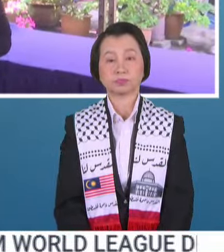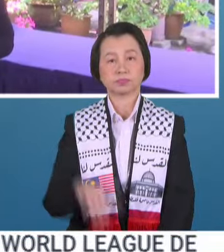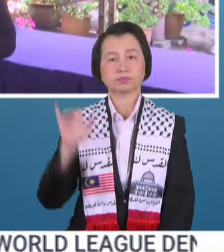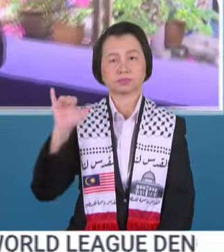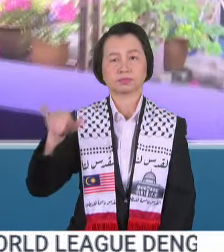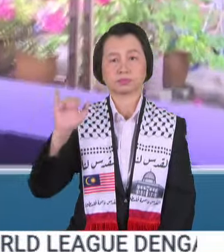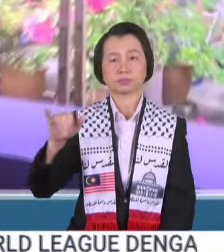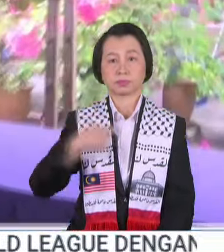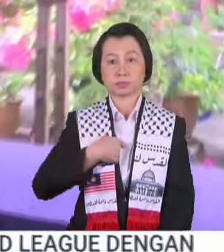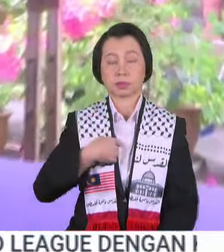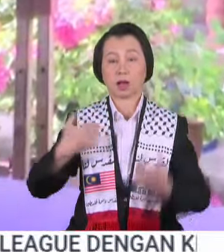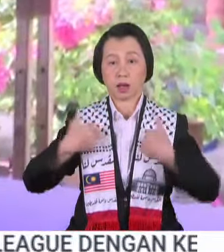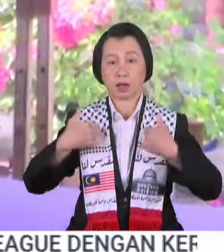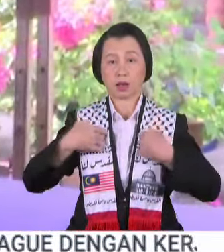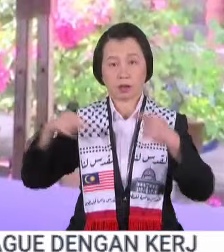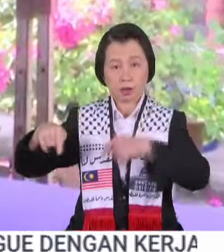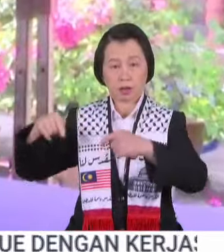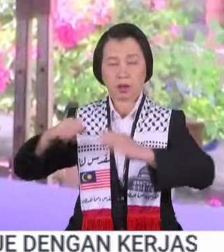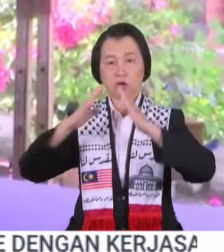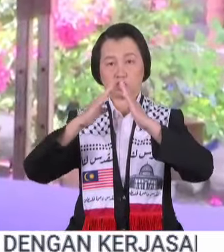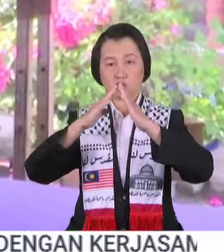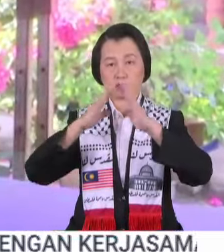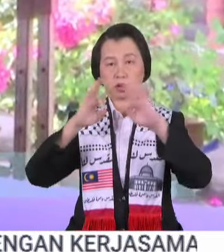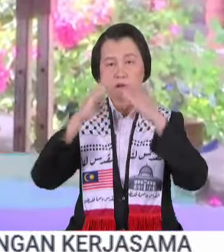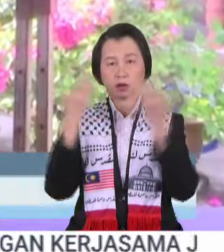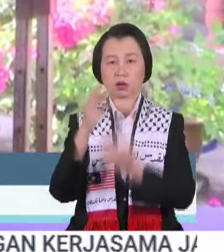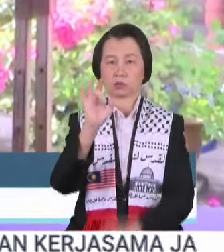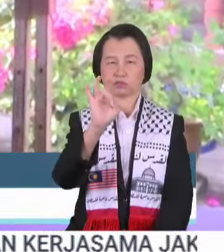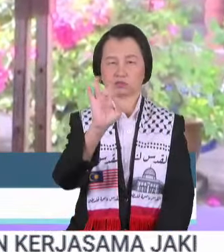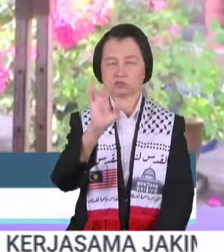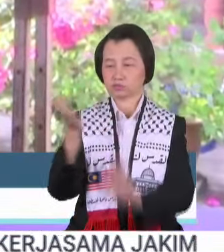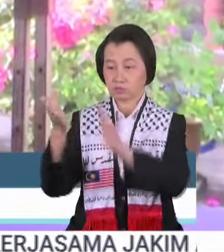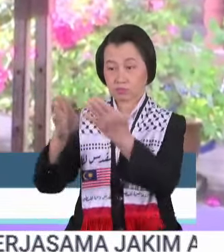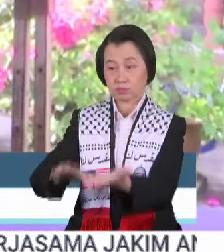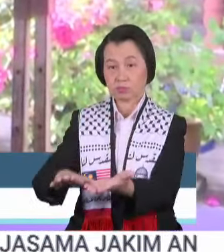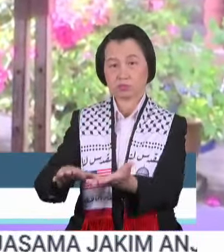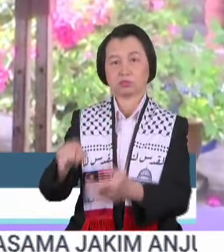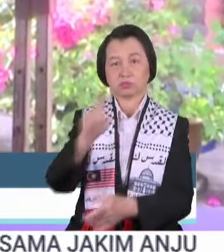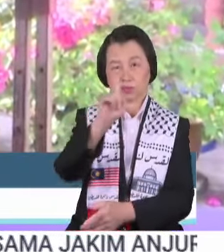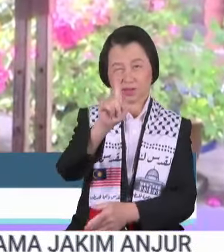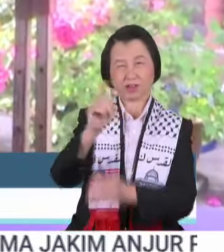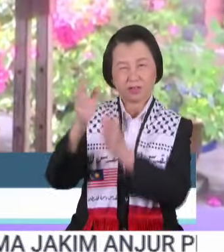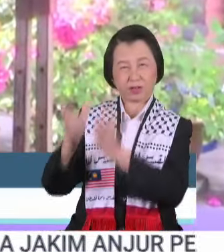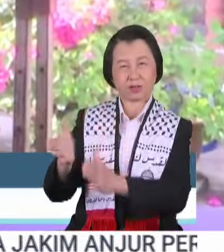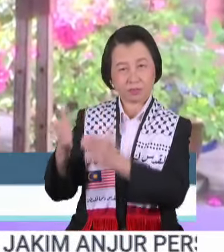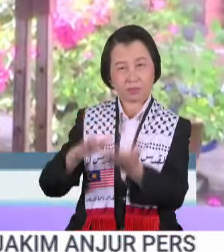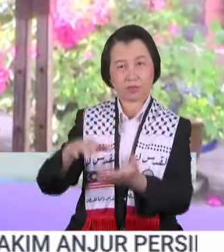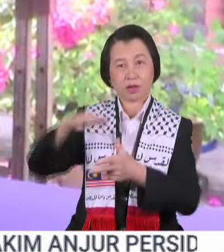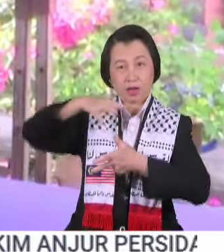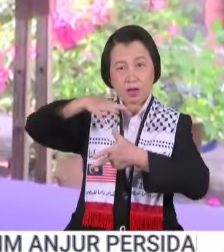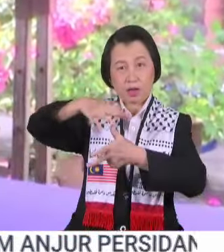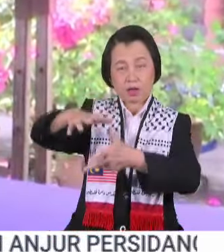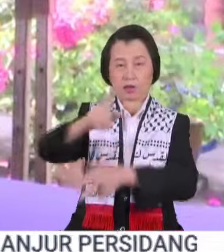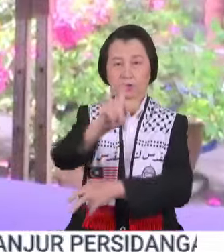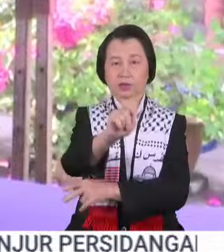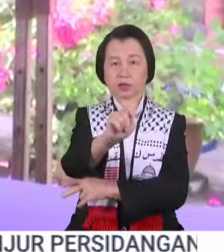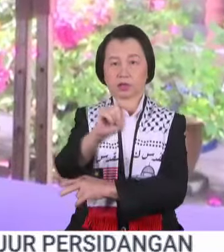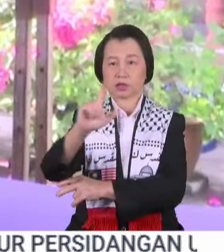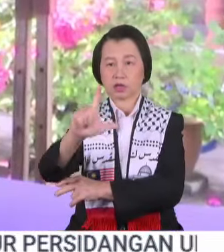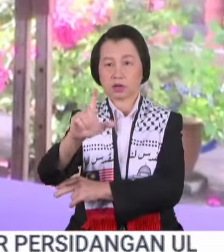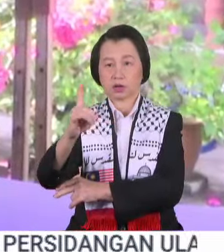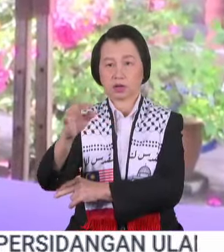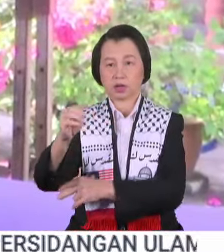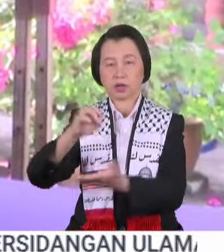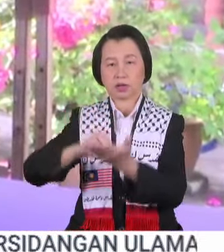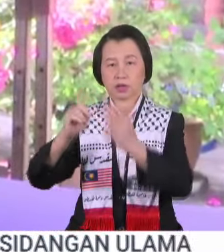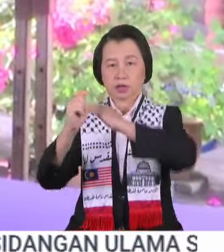Ya Zahira, saya kini berada di rumah keluarga salah seorang mangsa nahas insiden helikopter TLDM iaitu